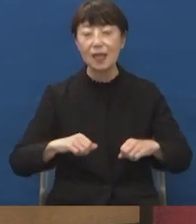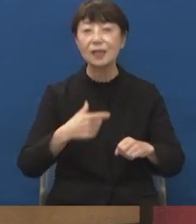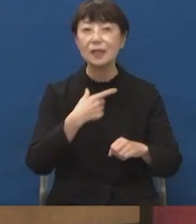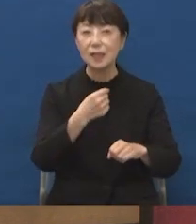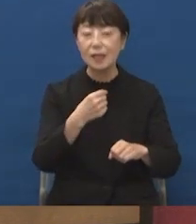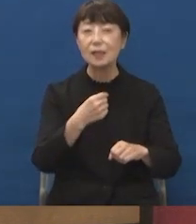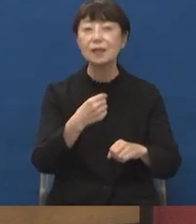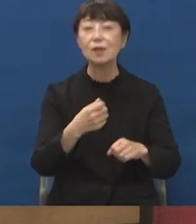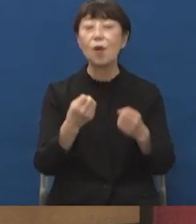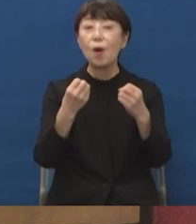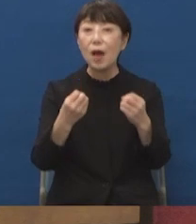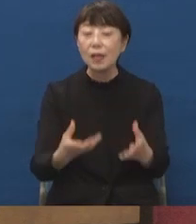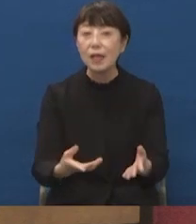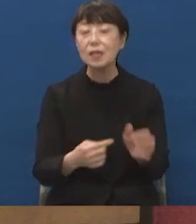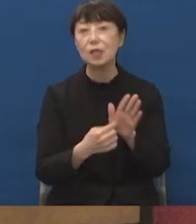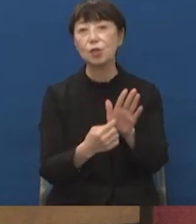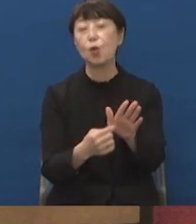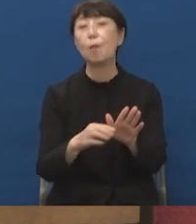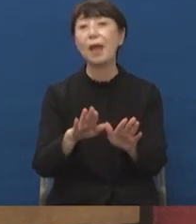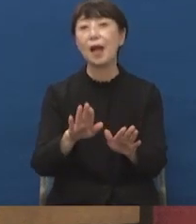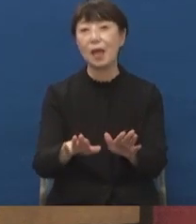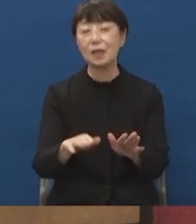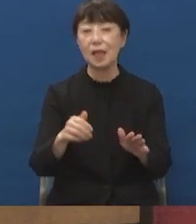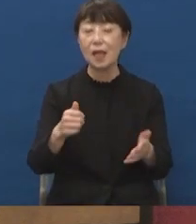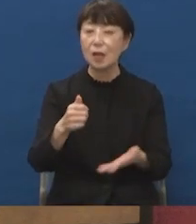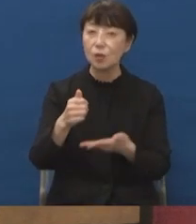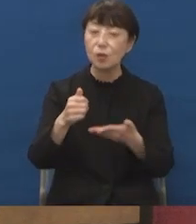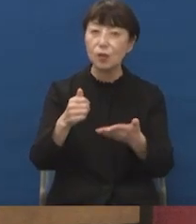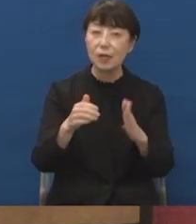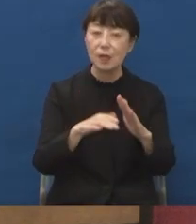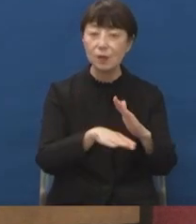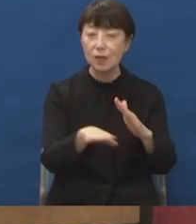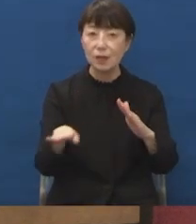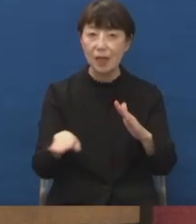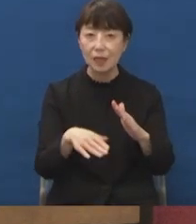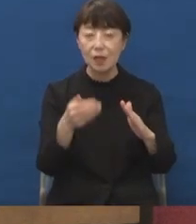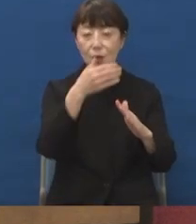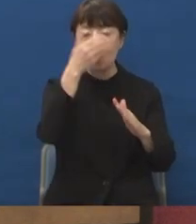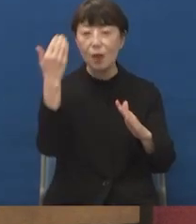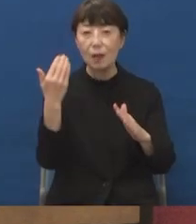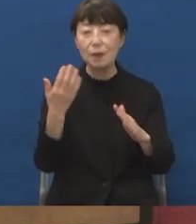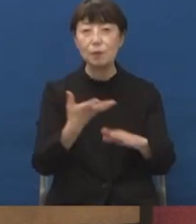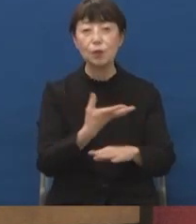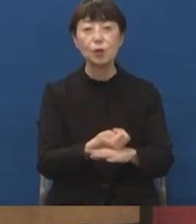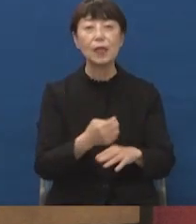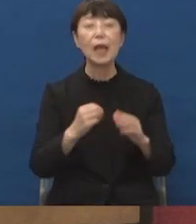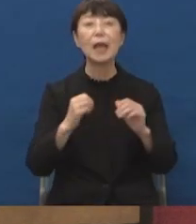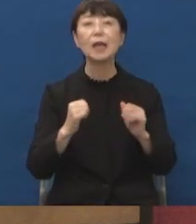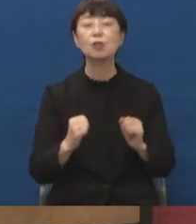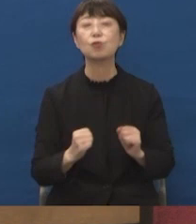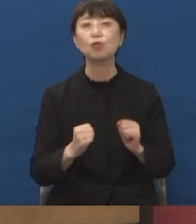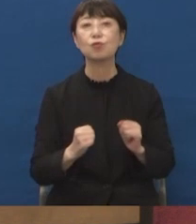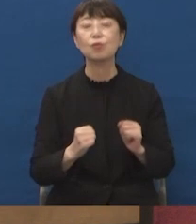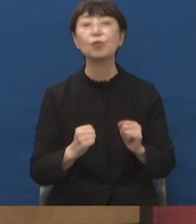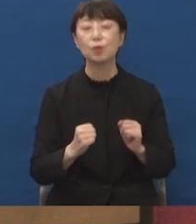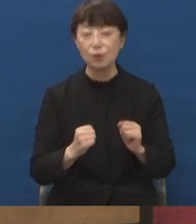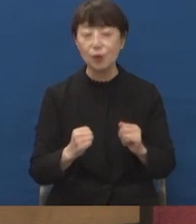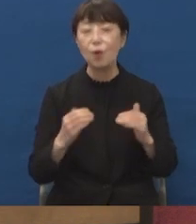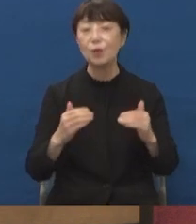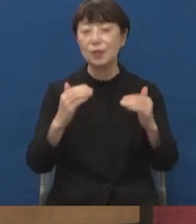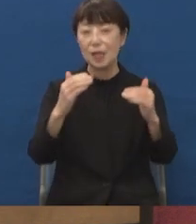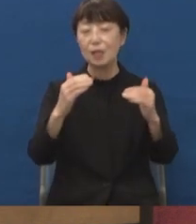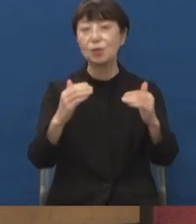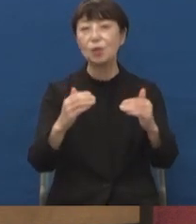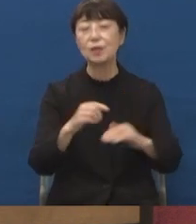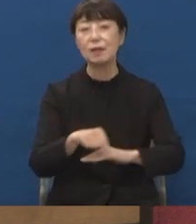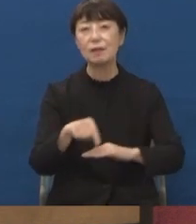の策定を表明され、子育て世帯や若者の移住、定住をはじめとする本市の成長戦略の推進